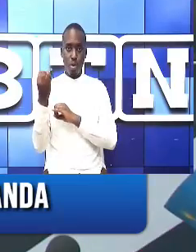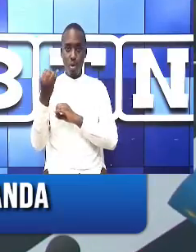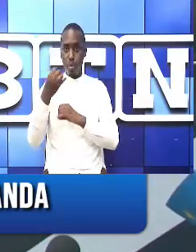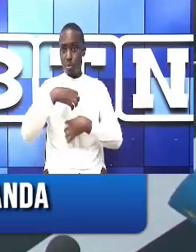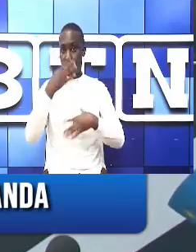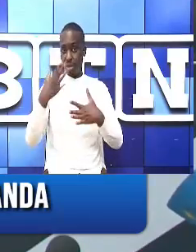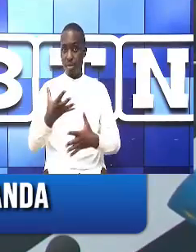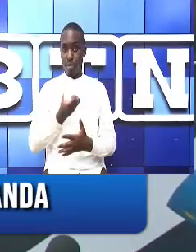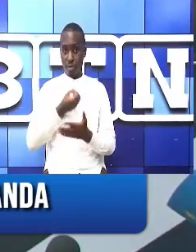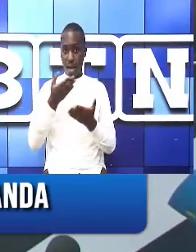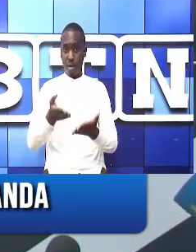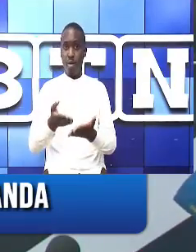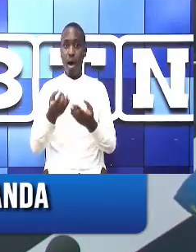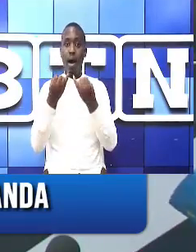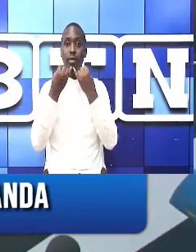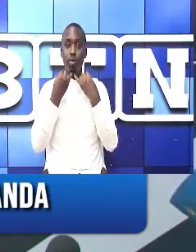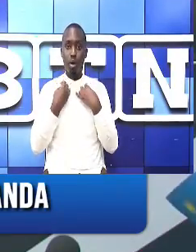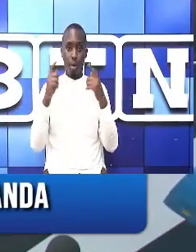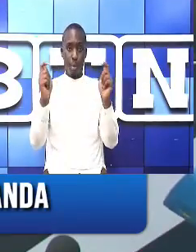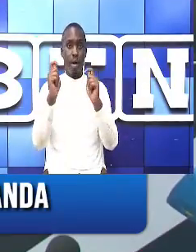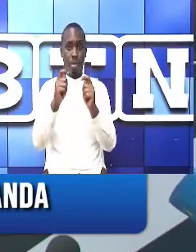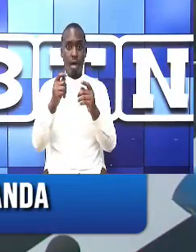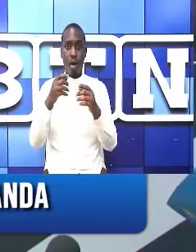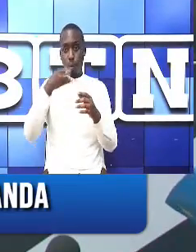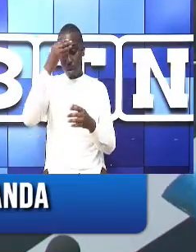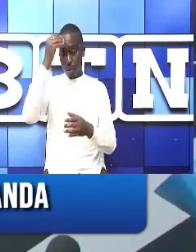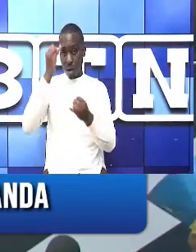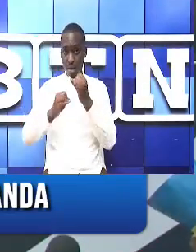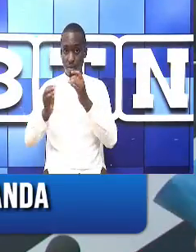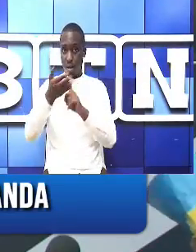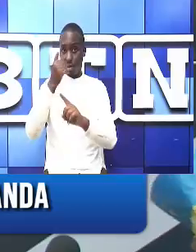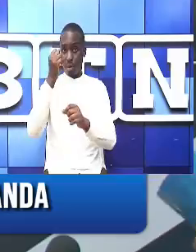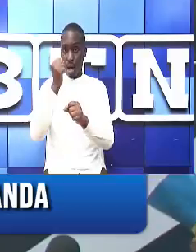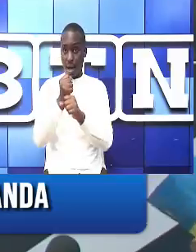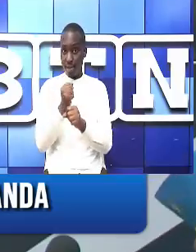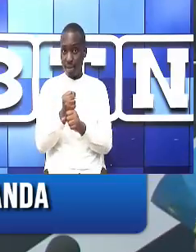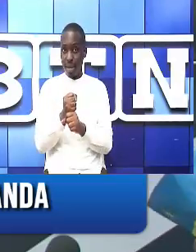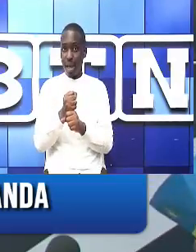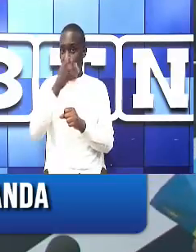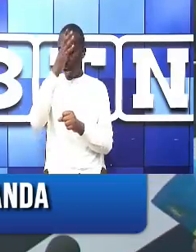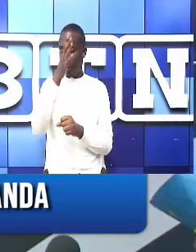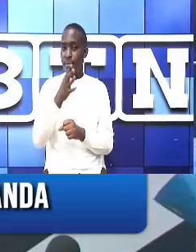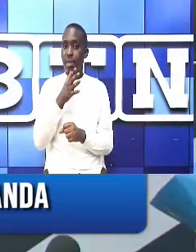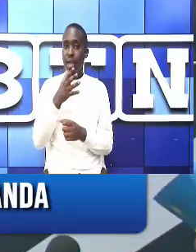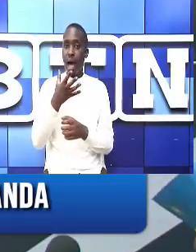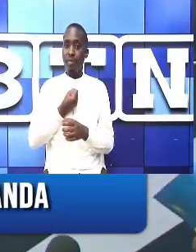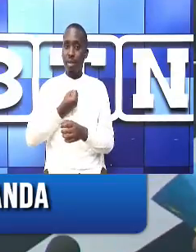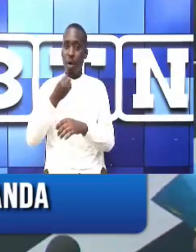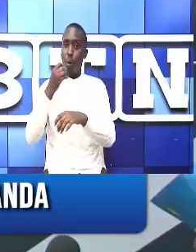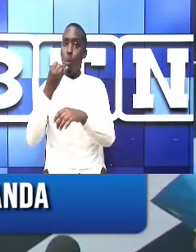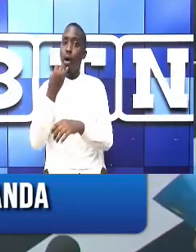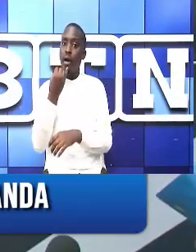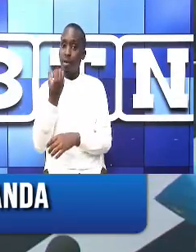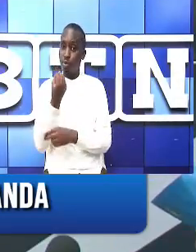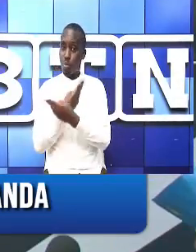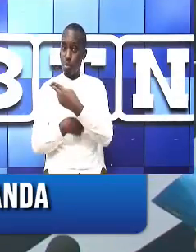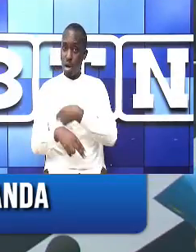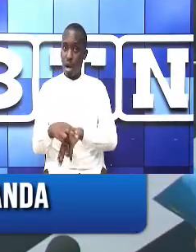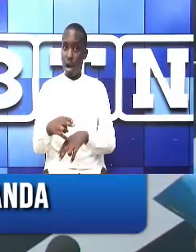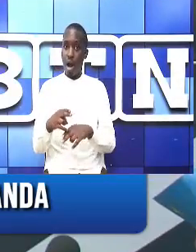icyo kintu kijyanye no kuba wakwiga ukanarangiza ukaba wanashaka niyo mirimo hari ababyeyi yafata umwana ufite